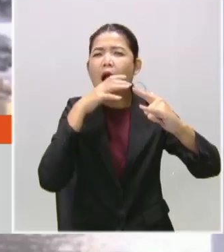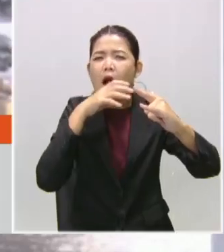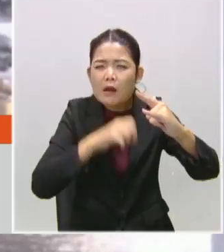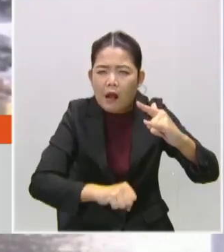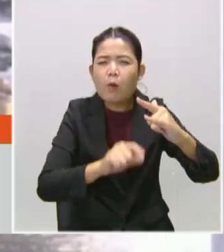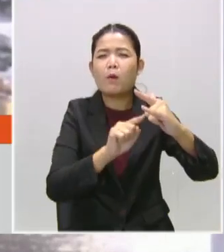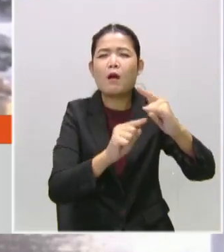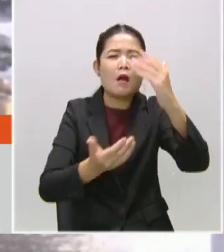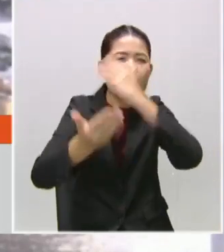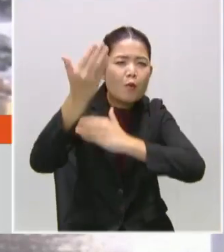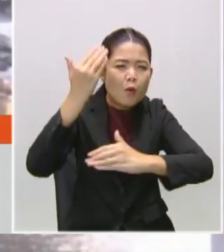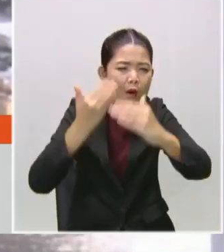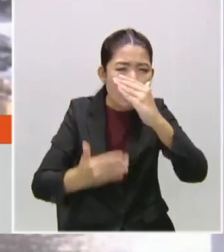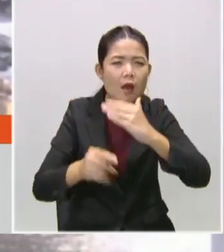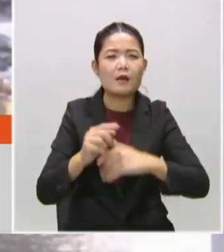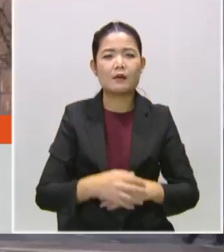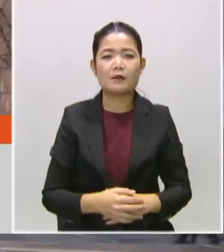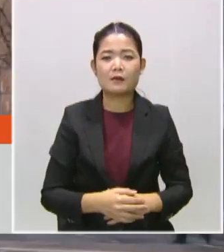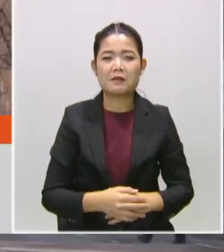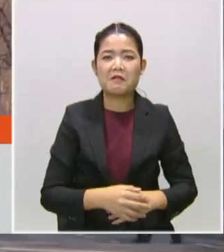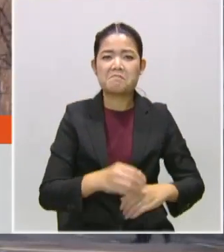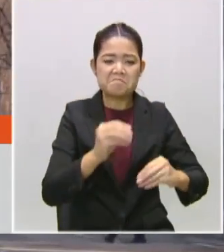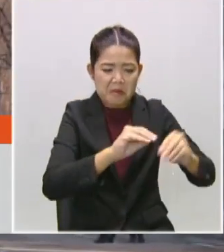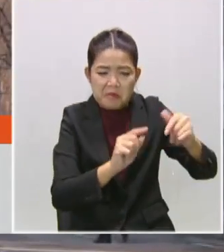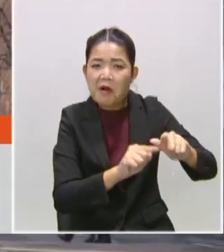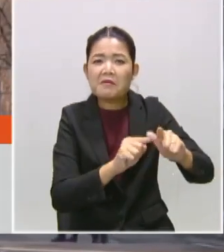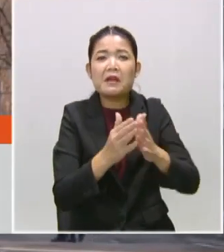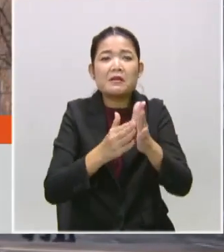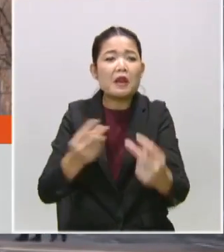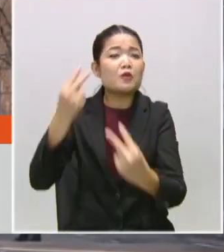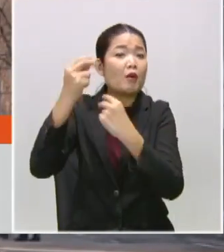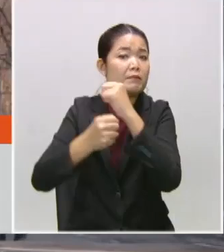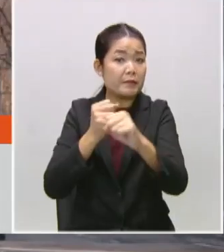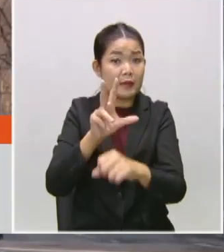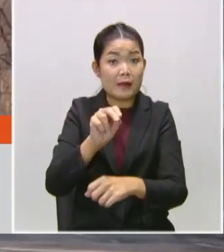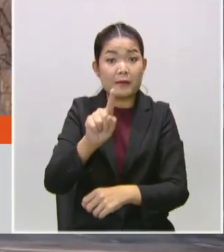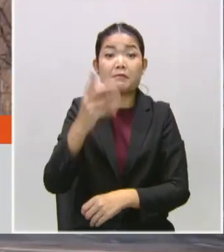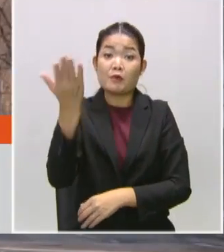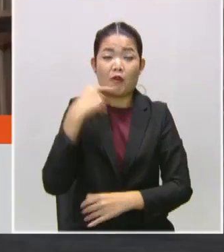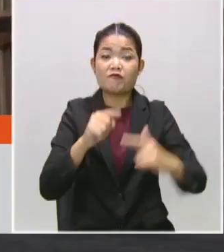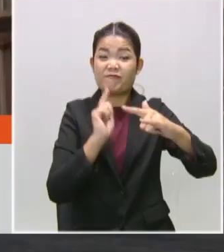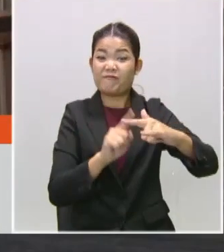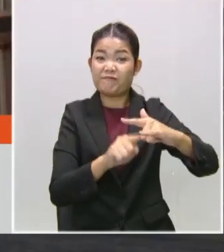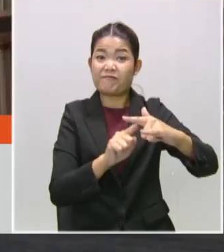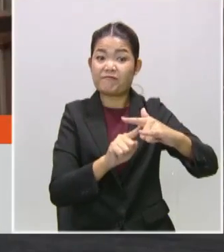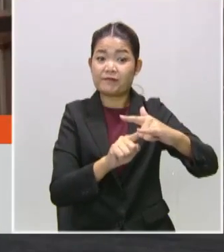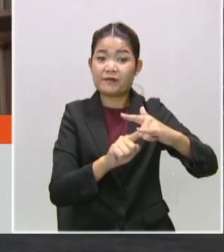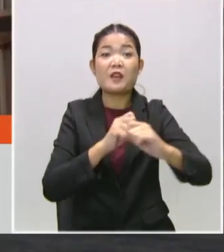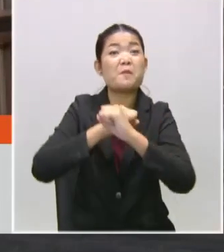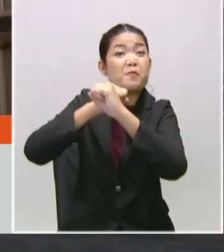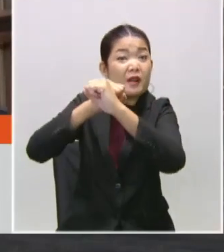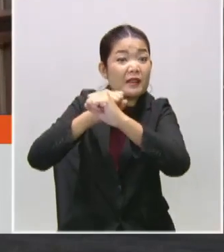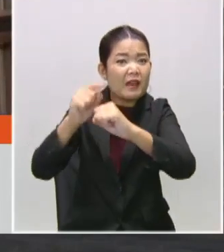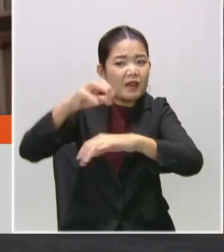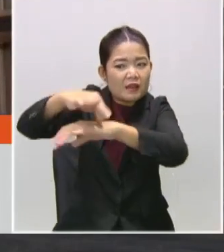นะคะผลิตก่อนที่ยูเครนจะประกาศเอกราชเมื่อกว่า31ปีก่อนด้วยซ้ำโดยเครื่องบินรบที่ใช้ในภารกิจสกัดกันและโจมตี